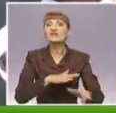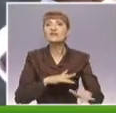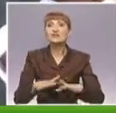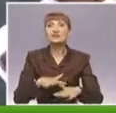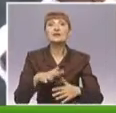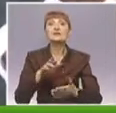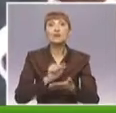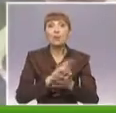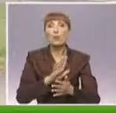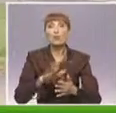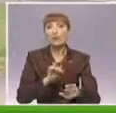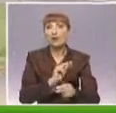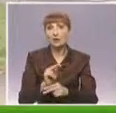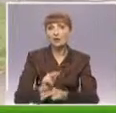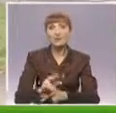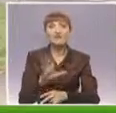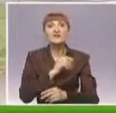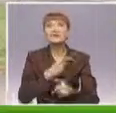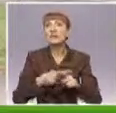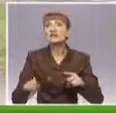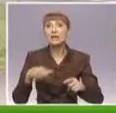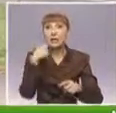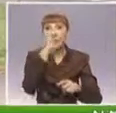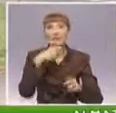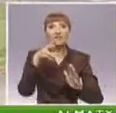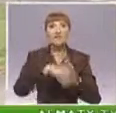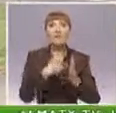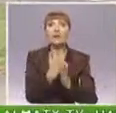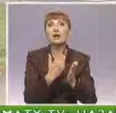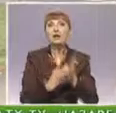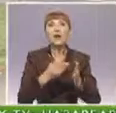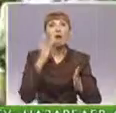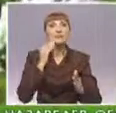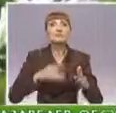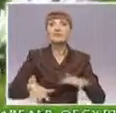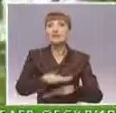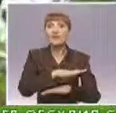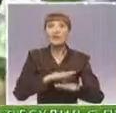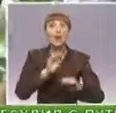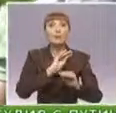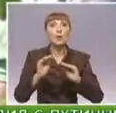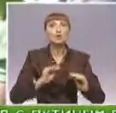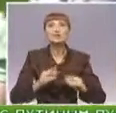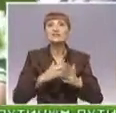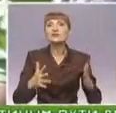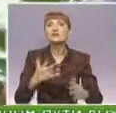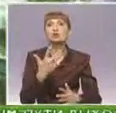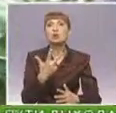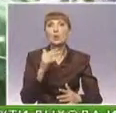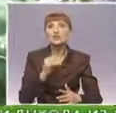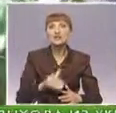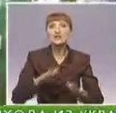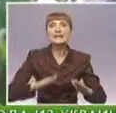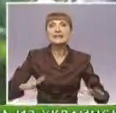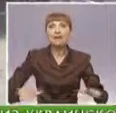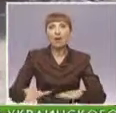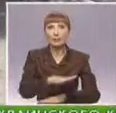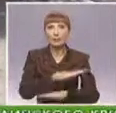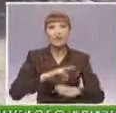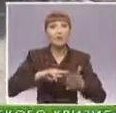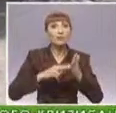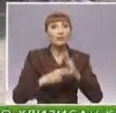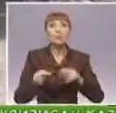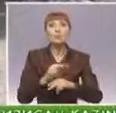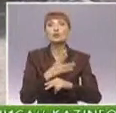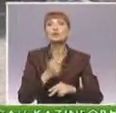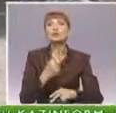займется их реконструкцией. Всего же за последние годы в рамках программы «Алматинские дворы» благоустроено свыше 3000 детских площадок. В планах ремонт